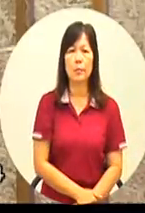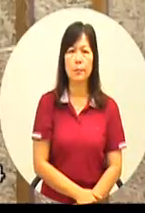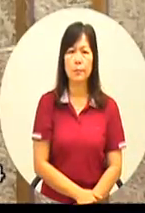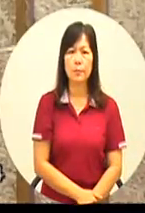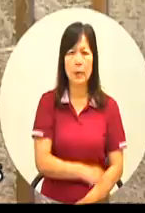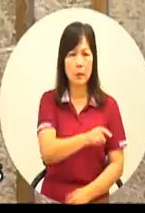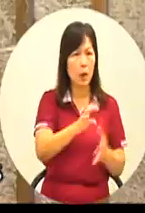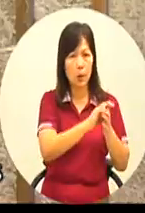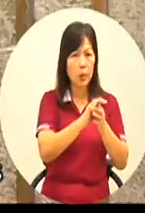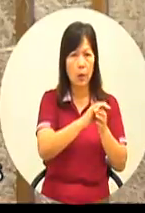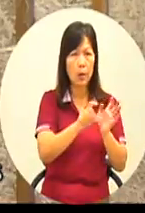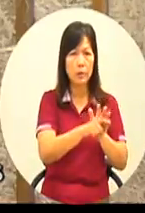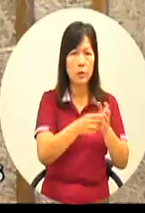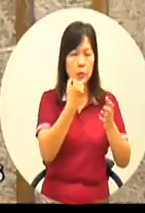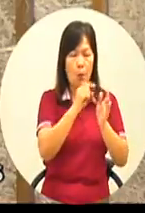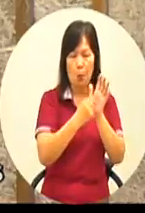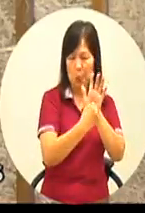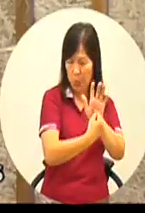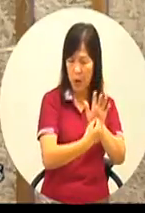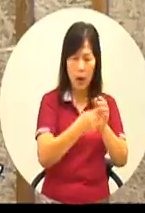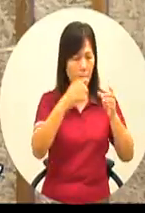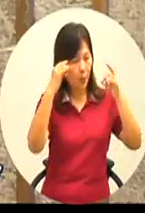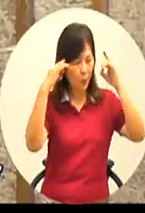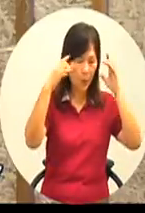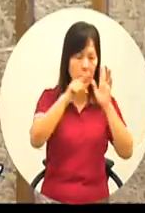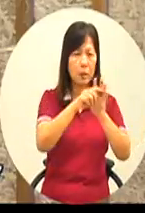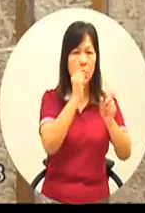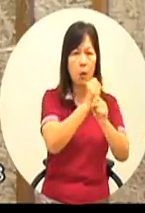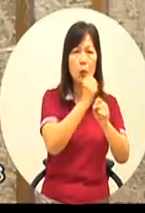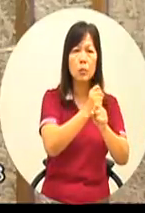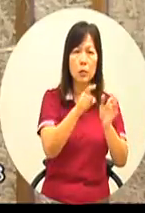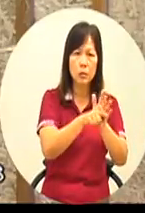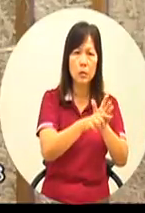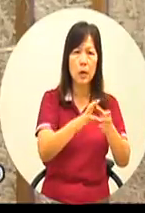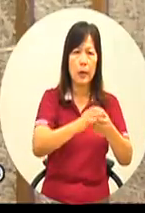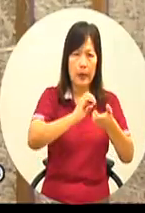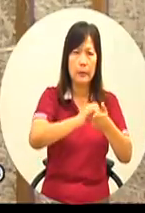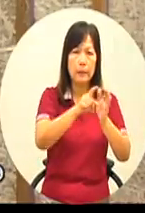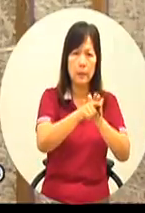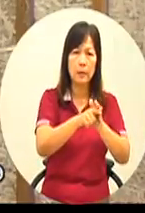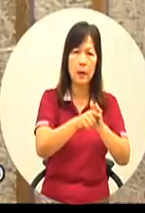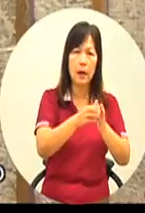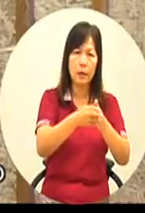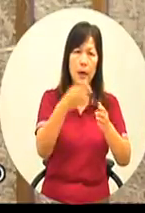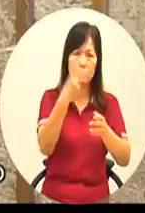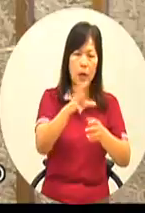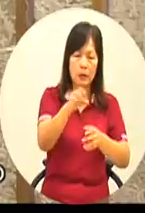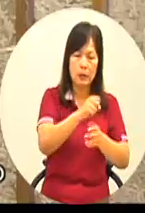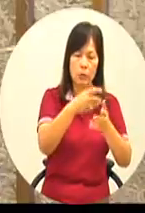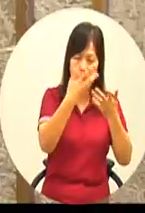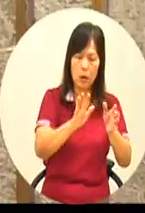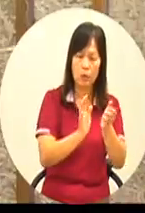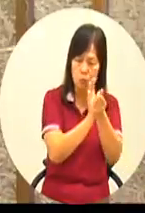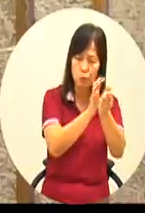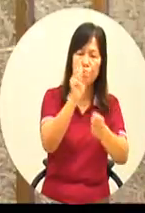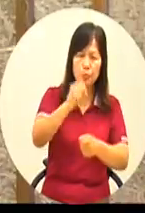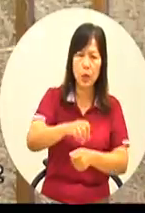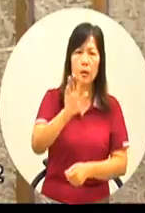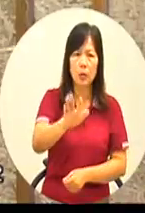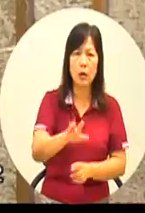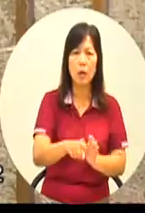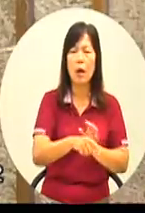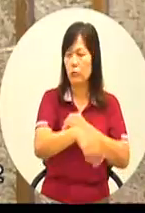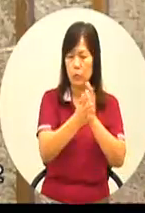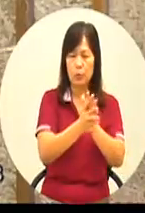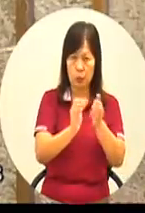这个相关的一个更外显、更活泼的一个作为上面，我们需要去再去跟争取更多的支持跟认可。那一旦支持认